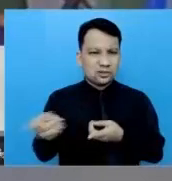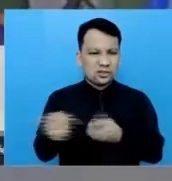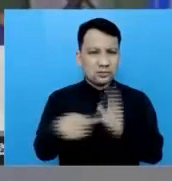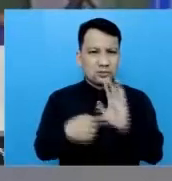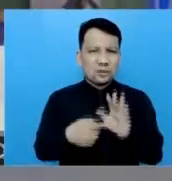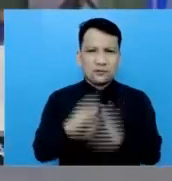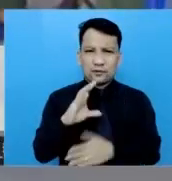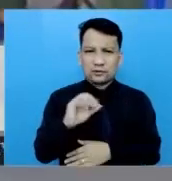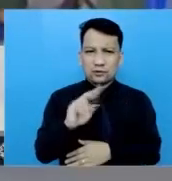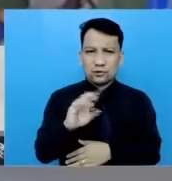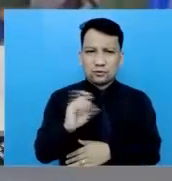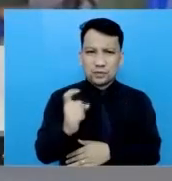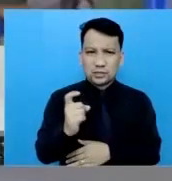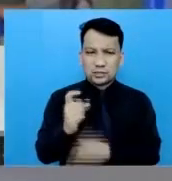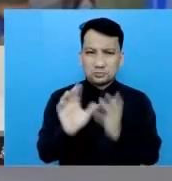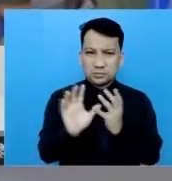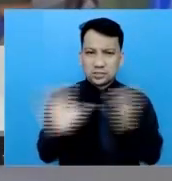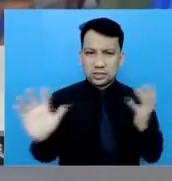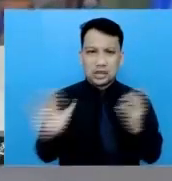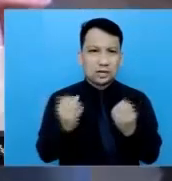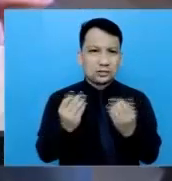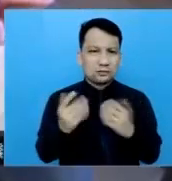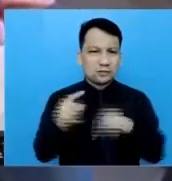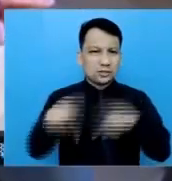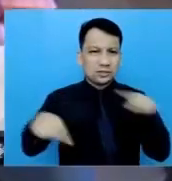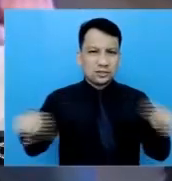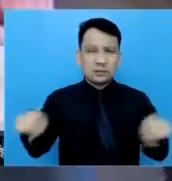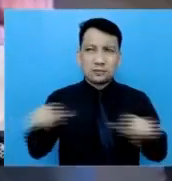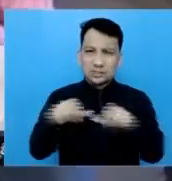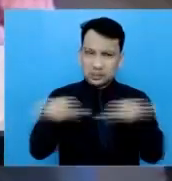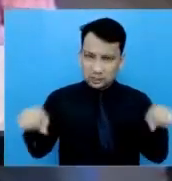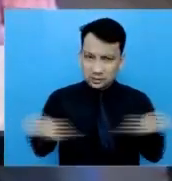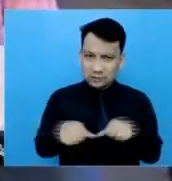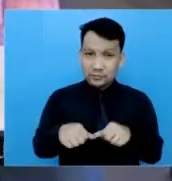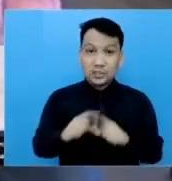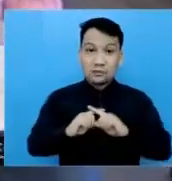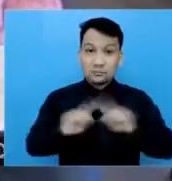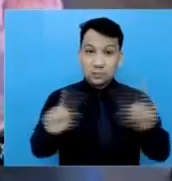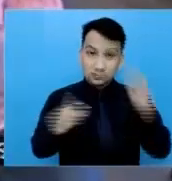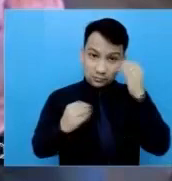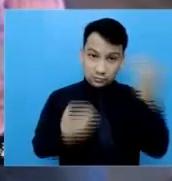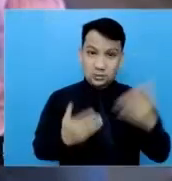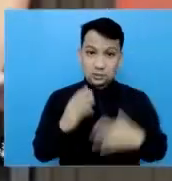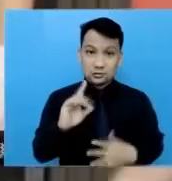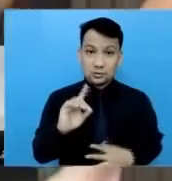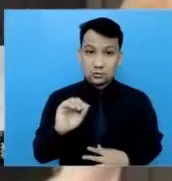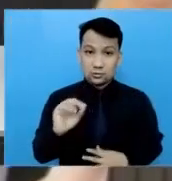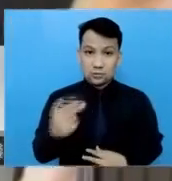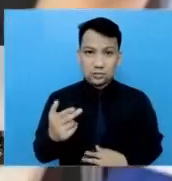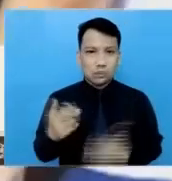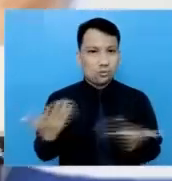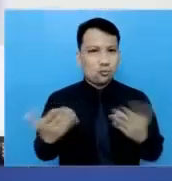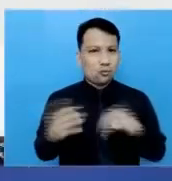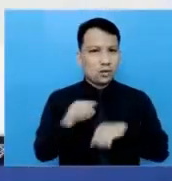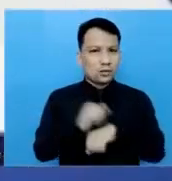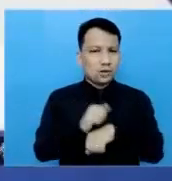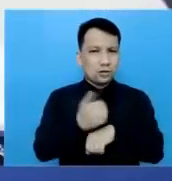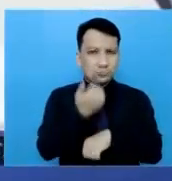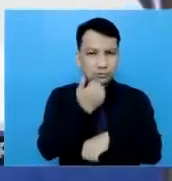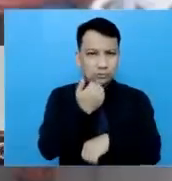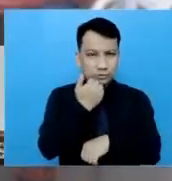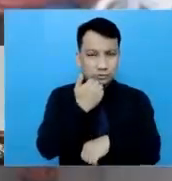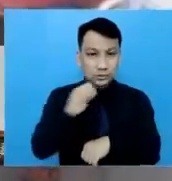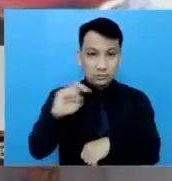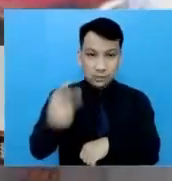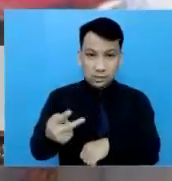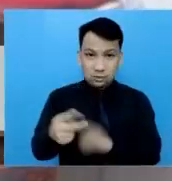facility at pinilahan ng marami sa ilang vaccination sites. Pero sabi ng DOH, walang mali sa pagbibigay ng second dose sa